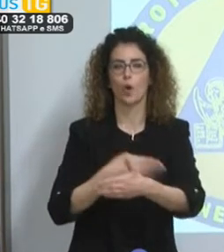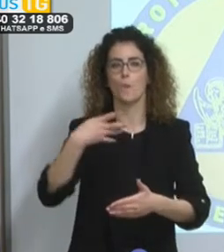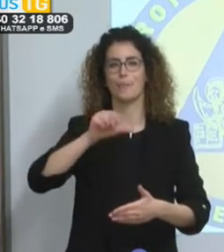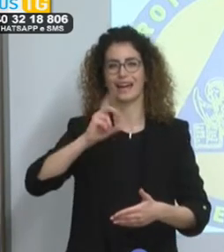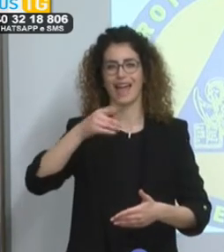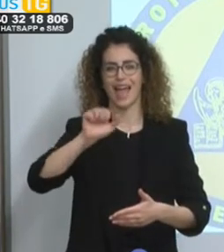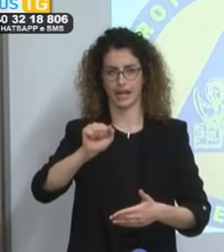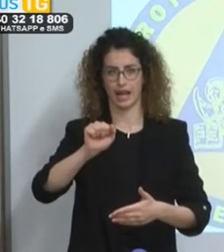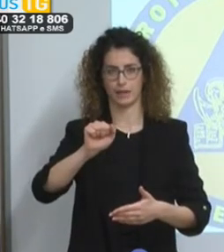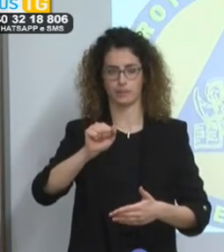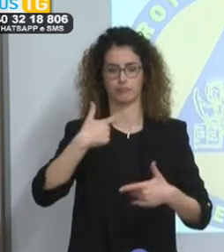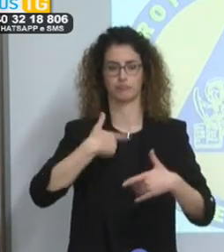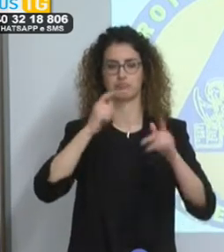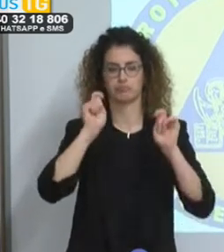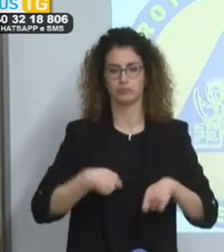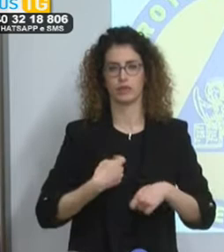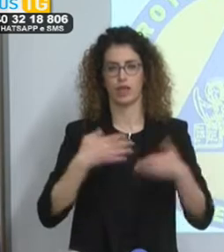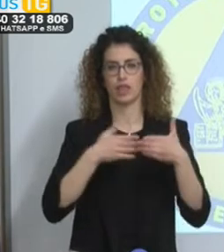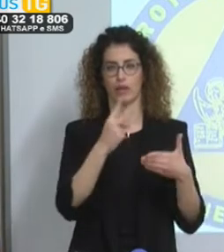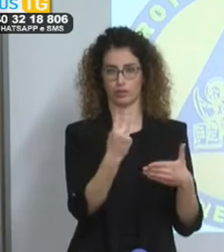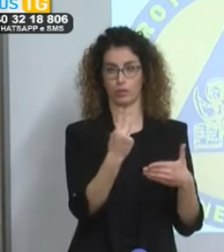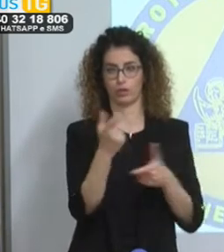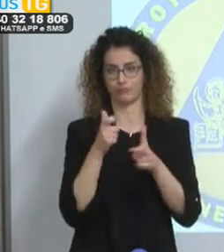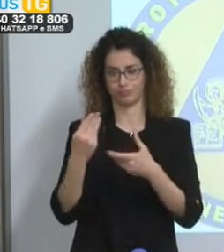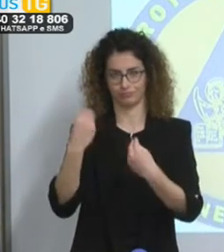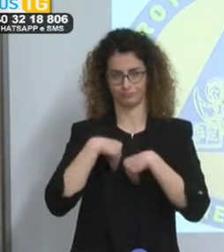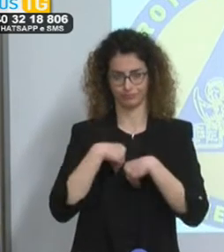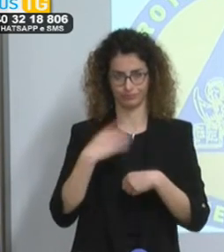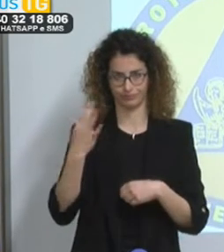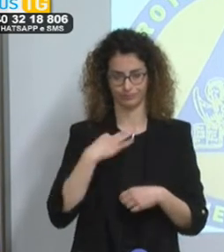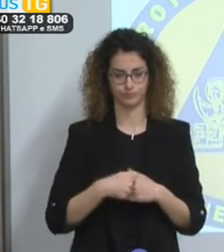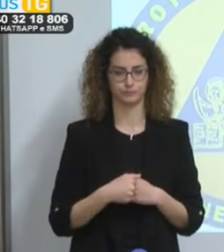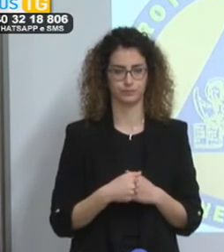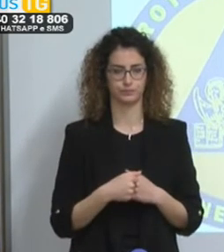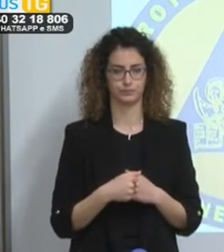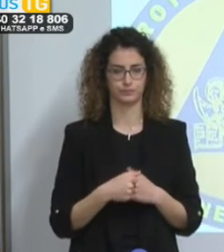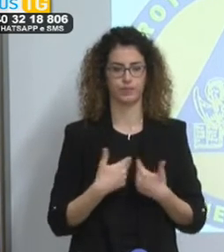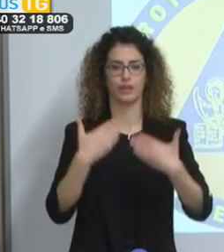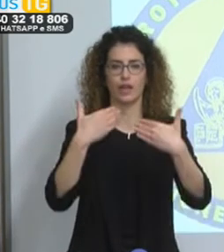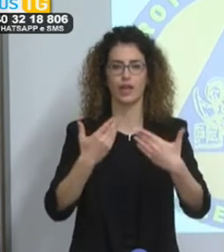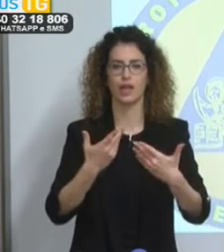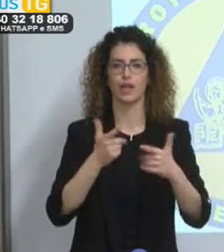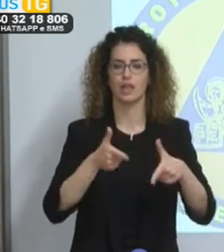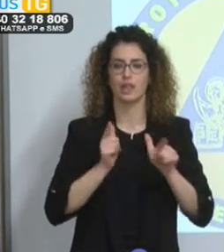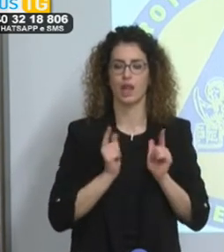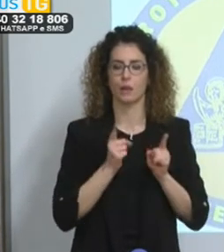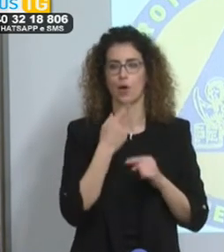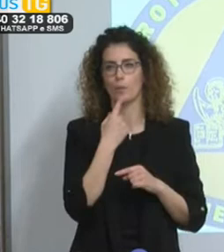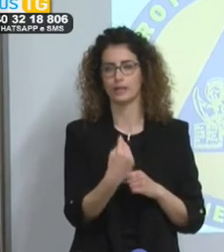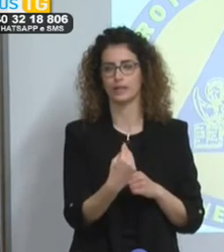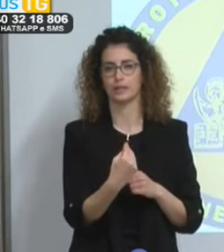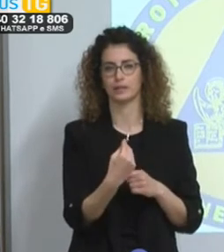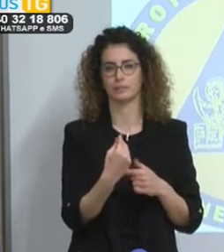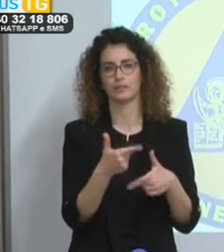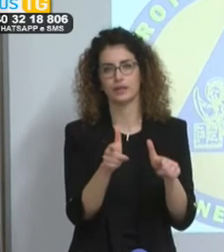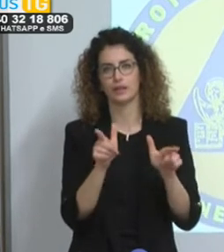però intanto si parte con due navi, ho avuto questa comunicazione, e questo ci permette, come si può dire, di